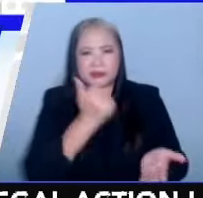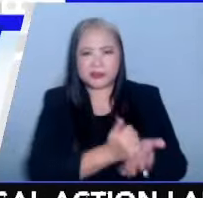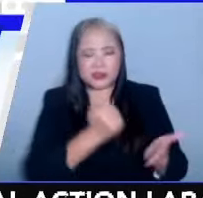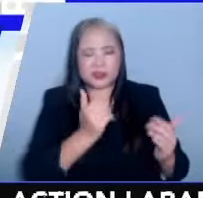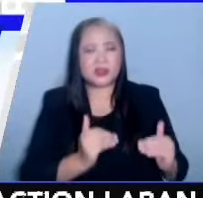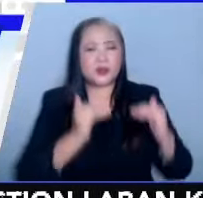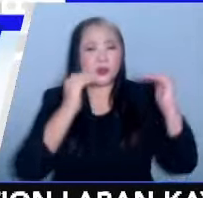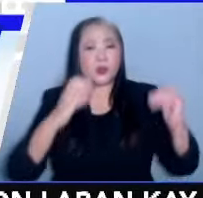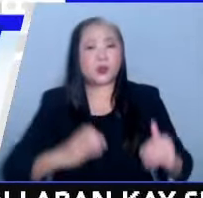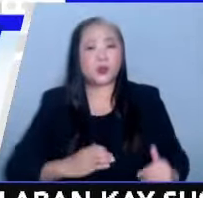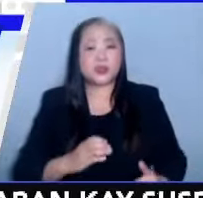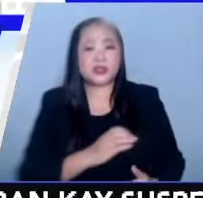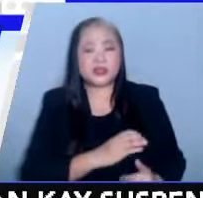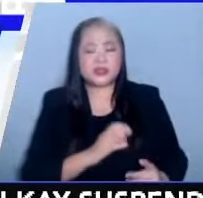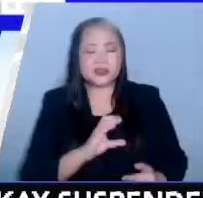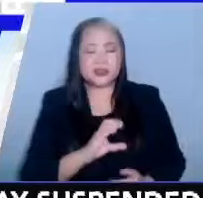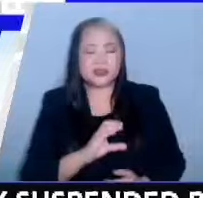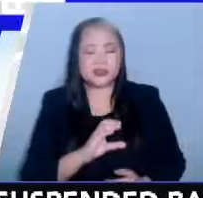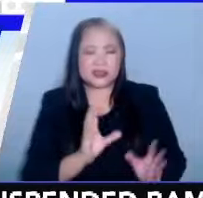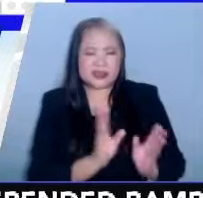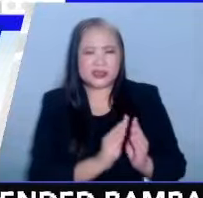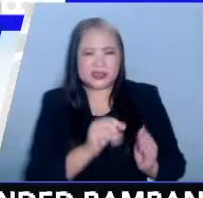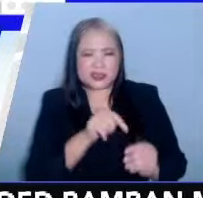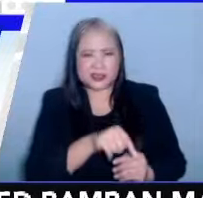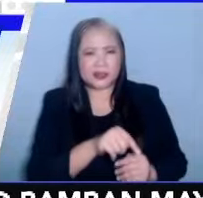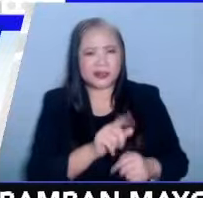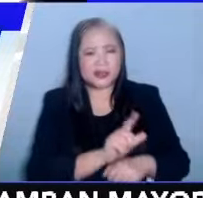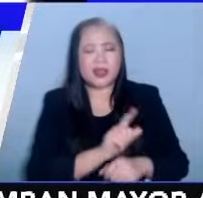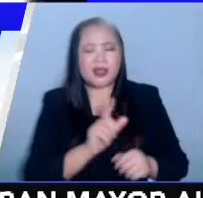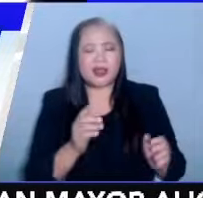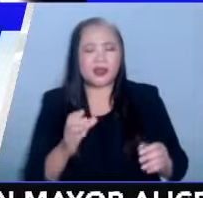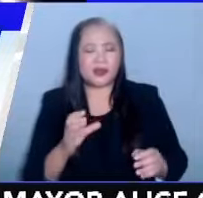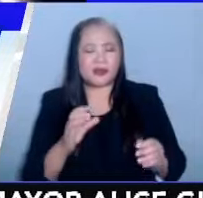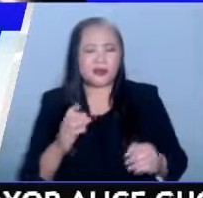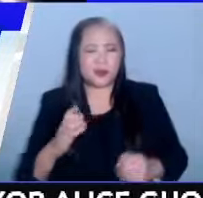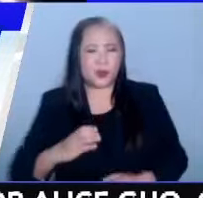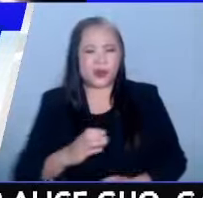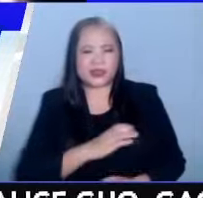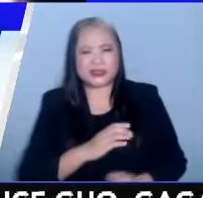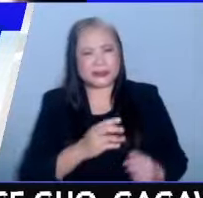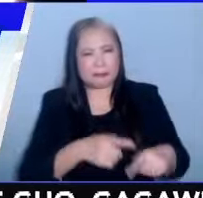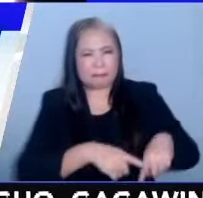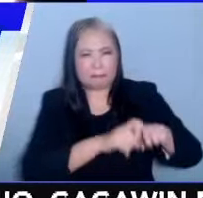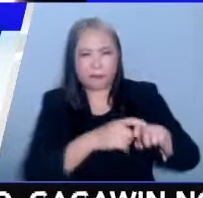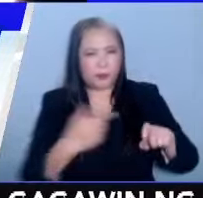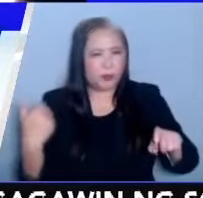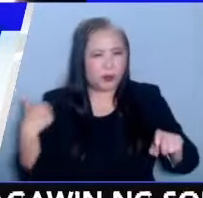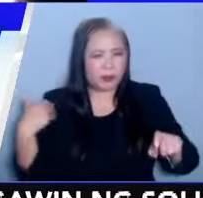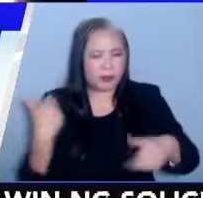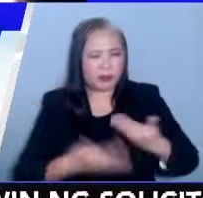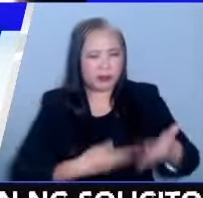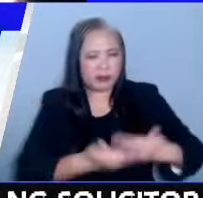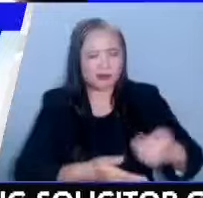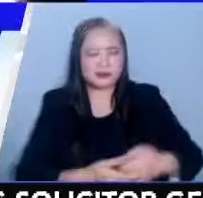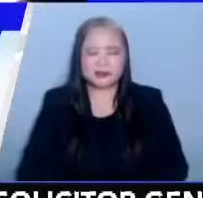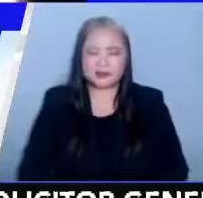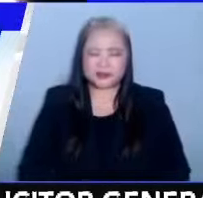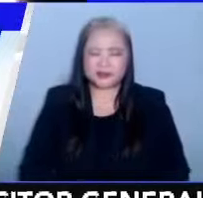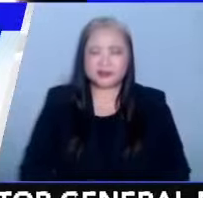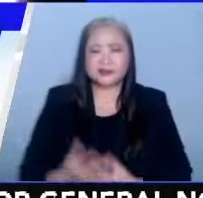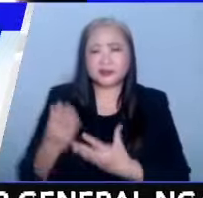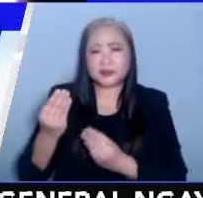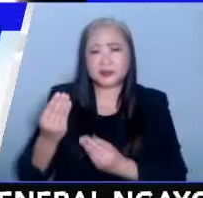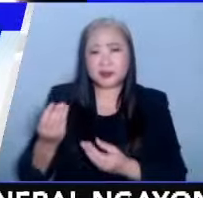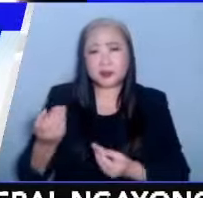pending ho sa committee on labor employment sa house of representatives Okay so Sige at ah makikibalita na laman kami sa inyo Paul kung ano pa ang mga magiging development